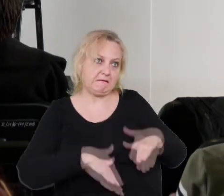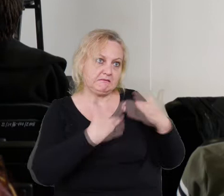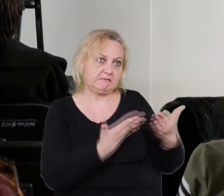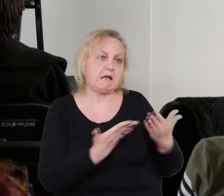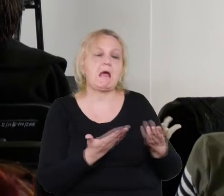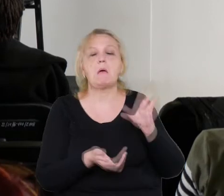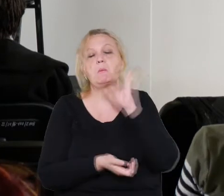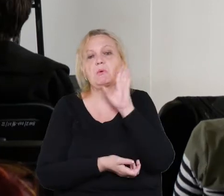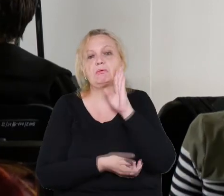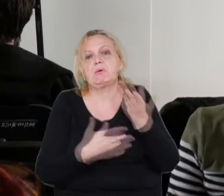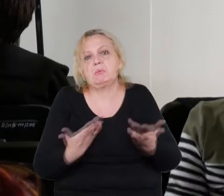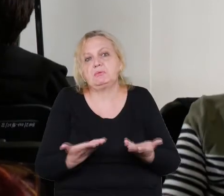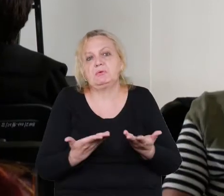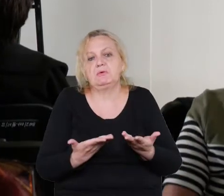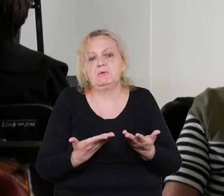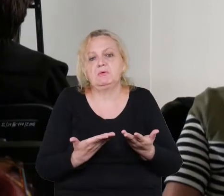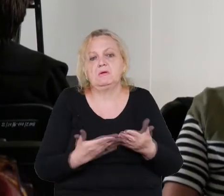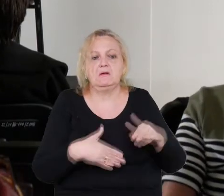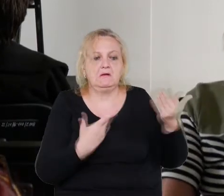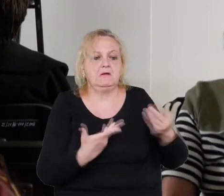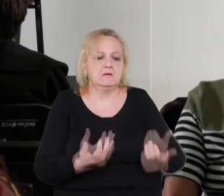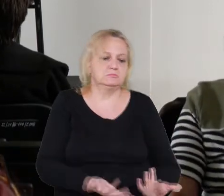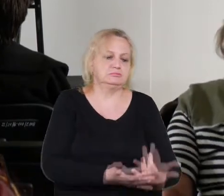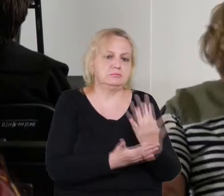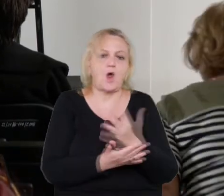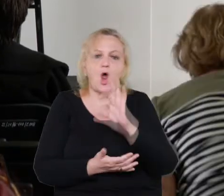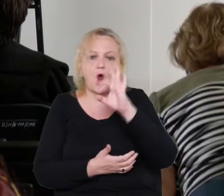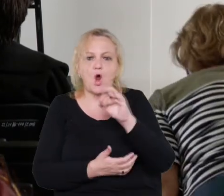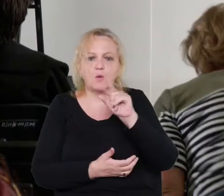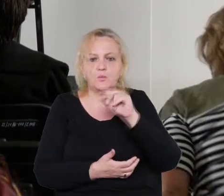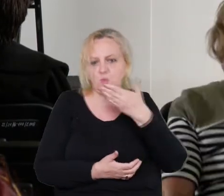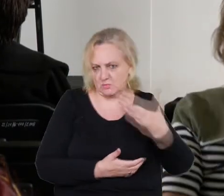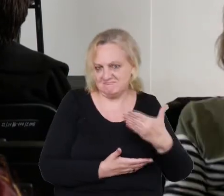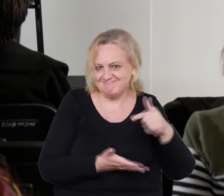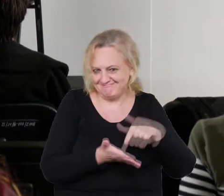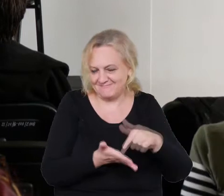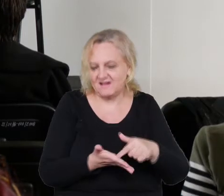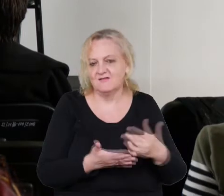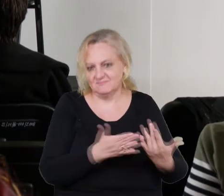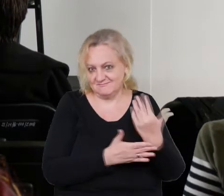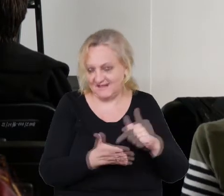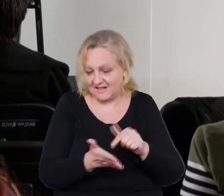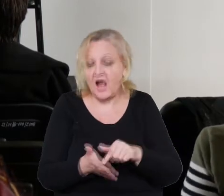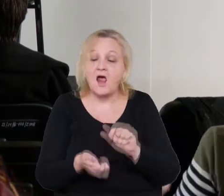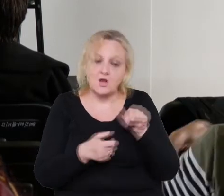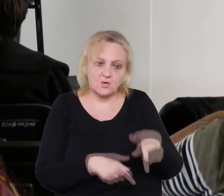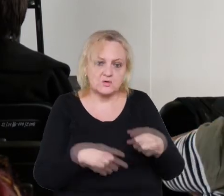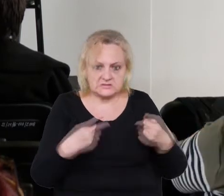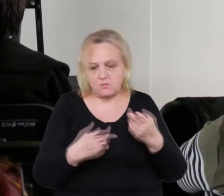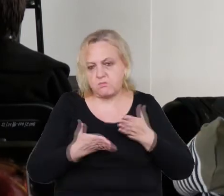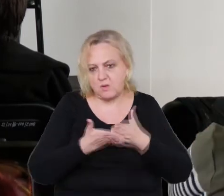hodowlę opium z których będą żyć też będą musieli sobie poradzić z tą sytuacją